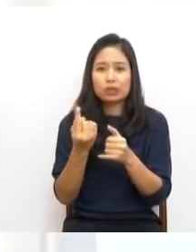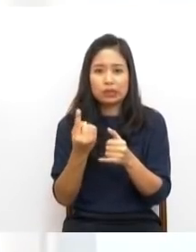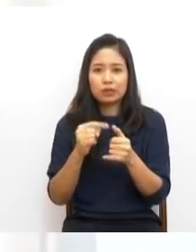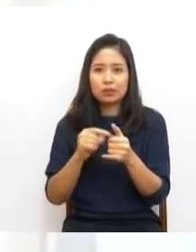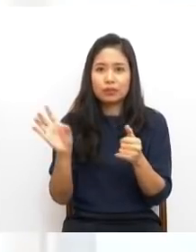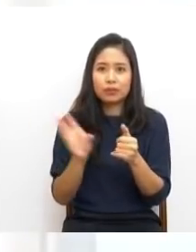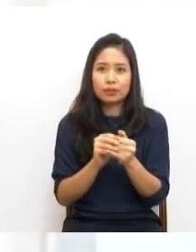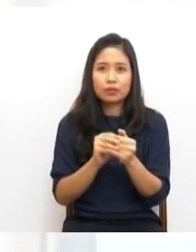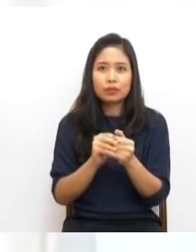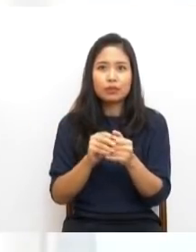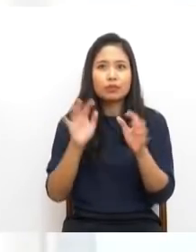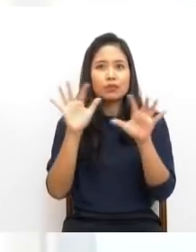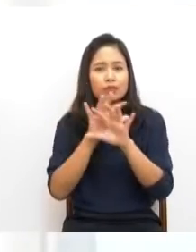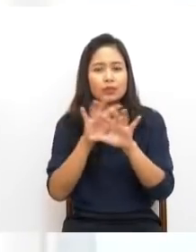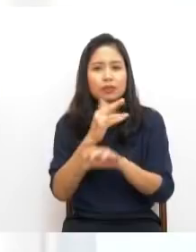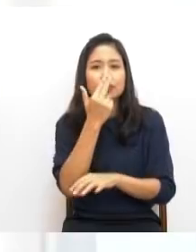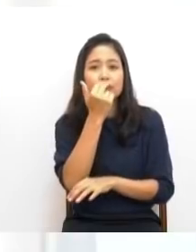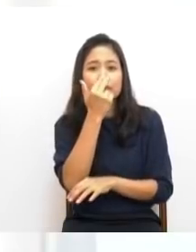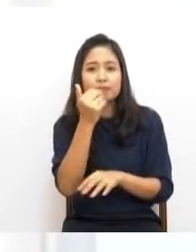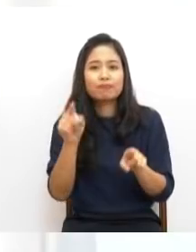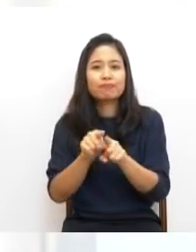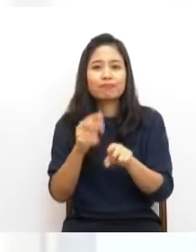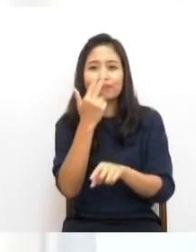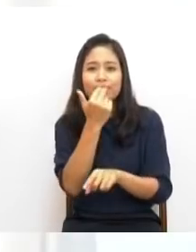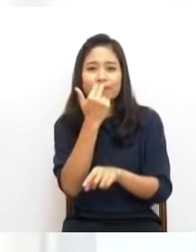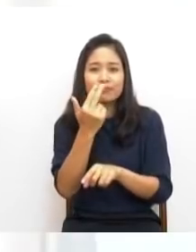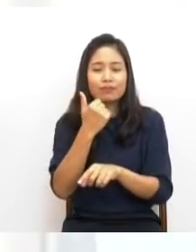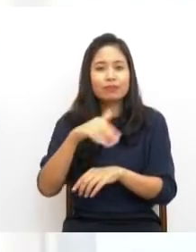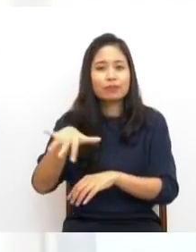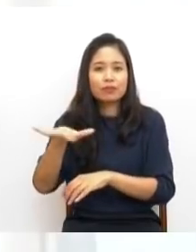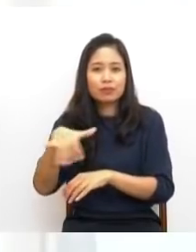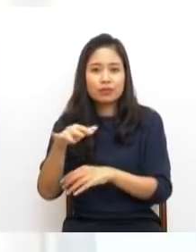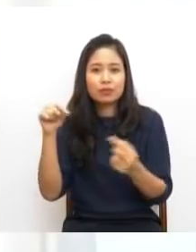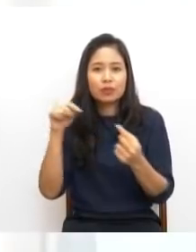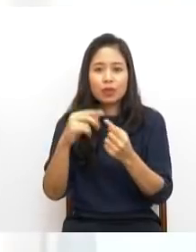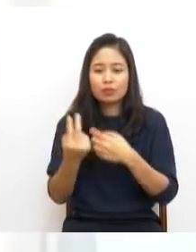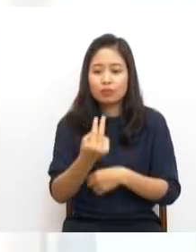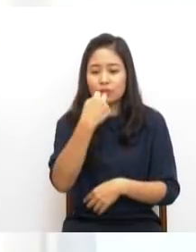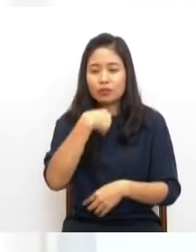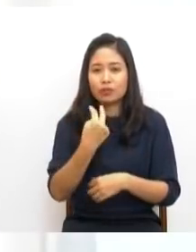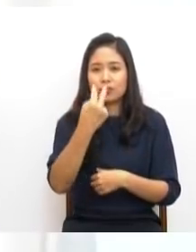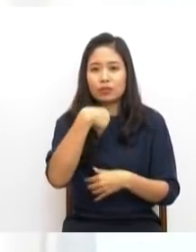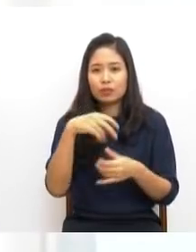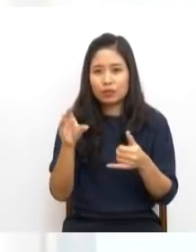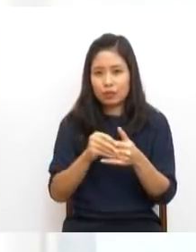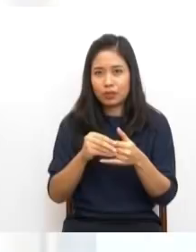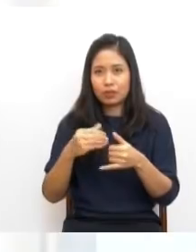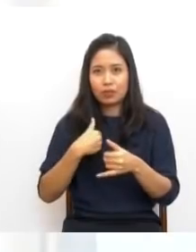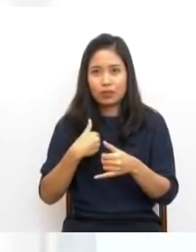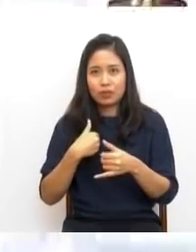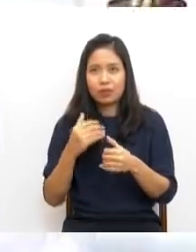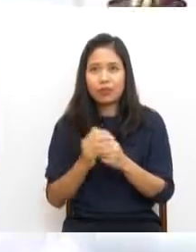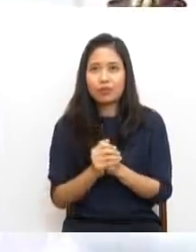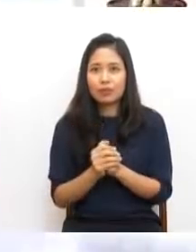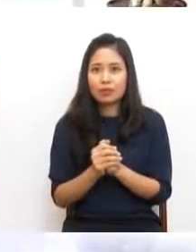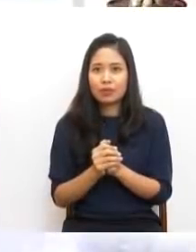ช่นเดียวกันกับพวกไข้หวัดทั่วไปอะค่ะที่ทำให้เกิดอาการของระบบติดเชื้อทางเดินหายใจเฉียบพลันนะคะ ครับแล้วส